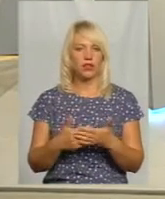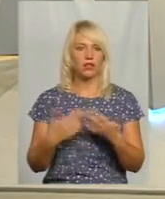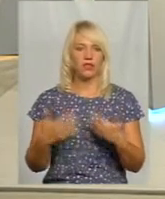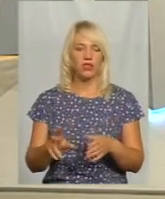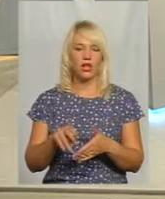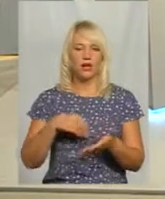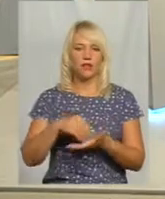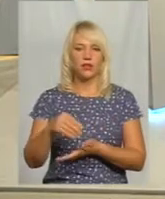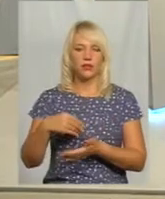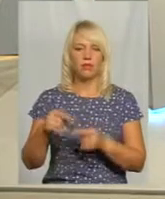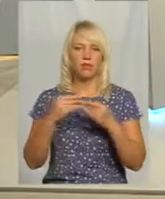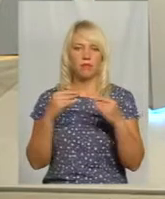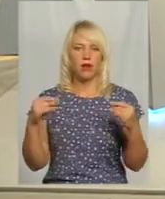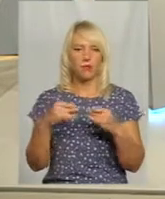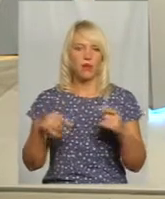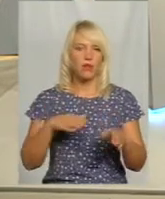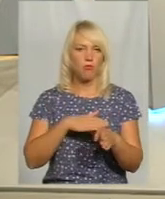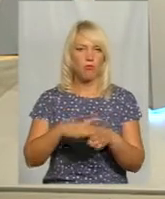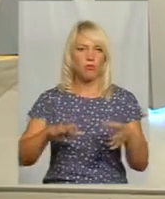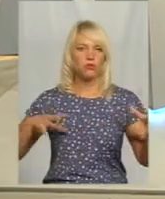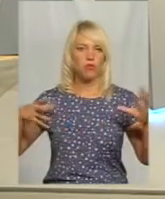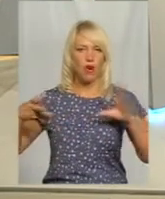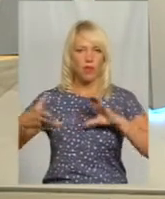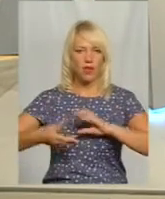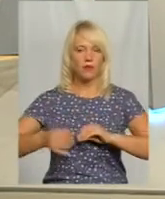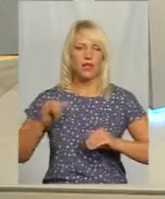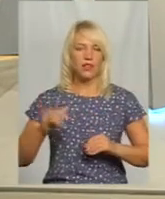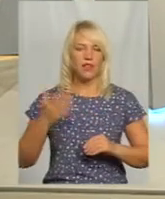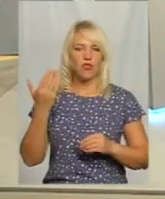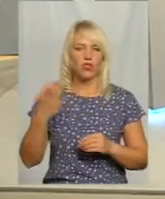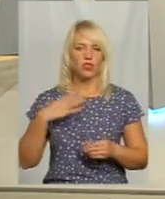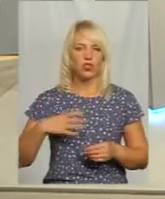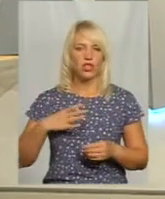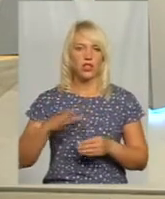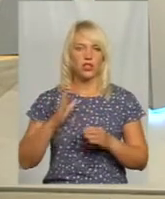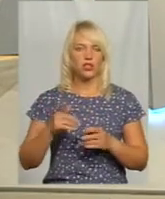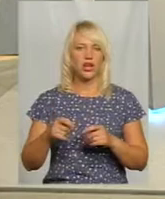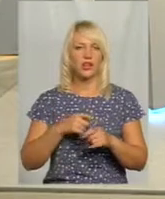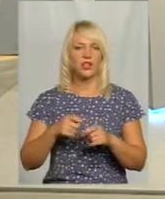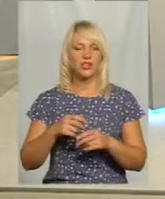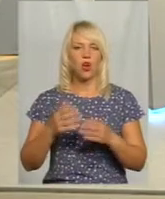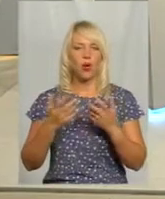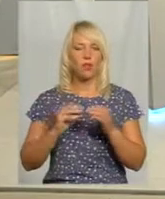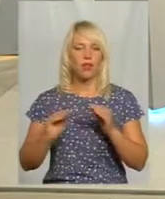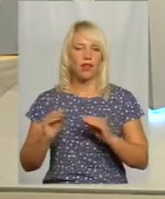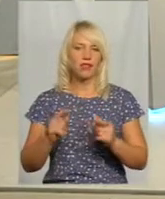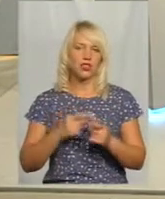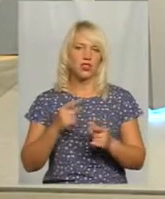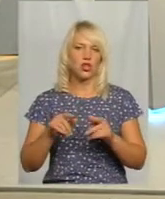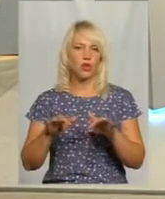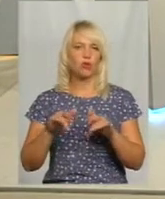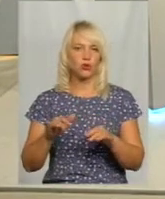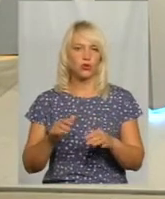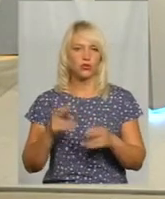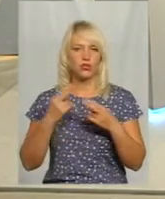парти повністю в повному об'ємі, і вони очікують лише на дидактичне обладнання чи комп'ютерну техніку. В